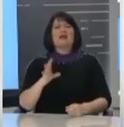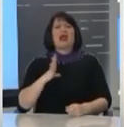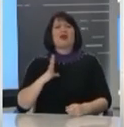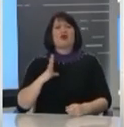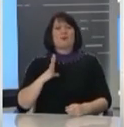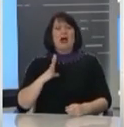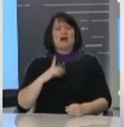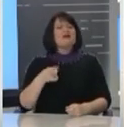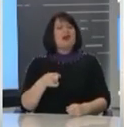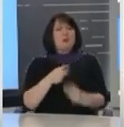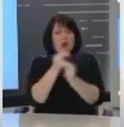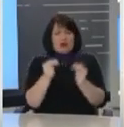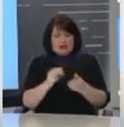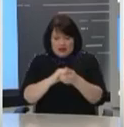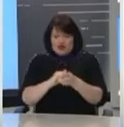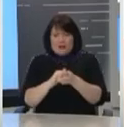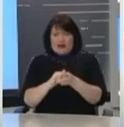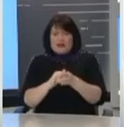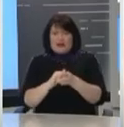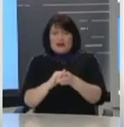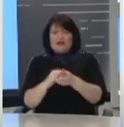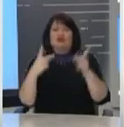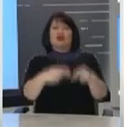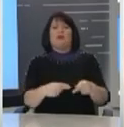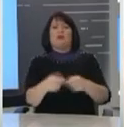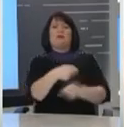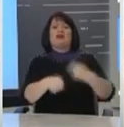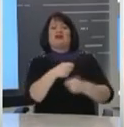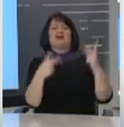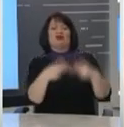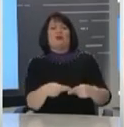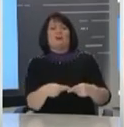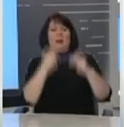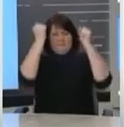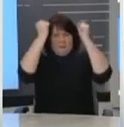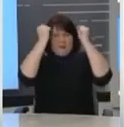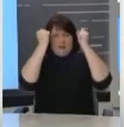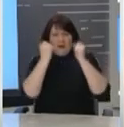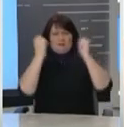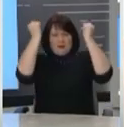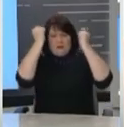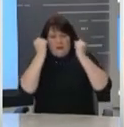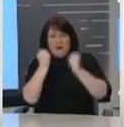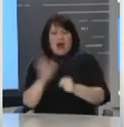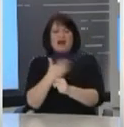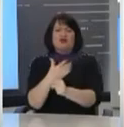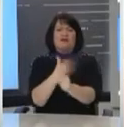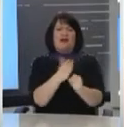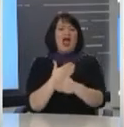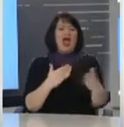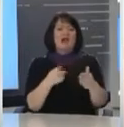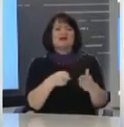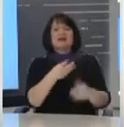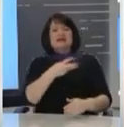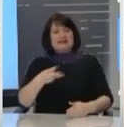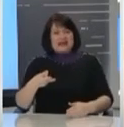ατόμων και έτσι σταματάει κατευθείαν η επιχείρηση. Καταστρέψατε χιλιάδες επιχειρήσεις εσείς οι αριστεροί και ο